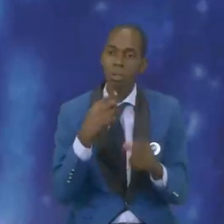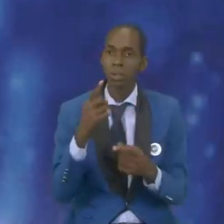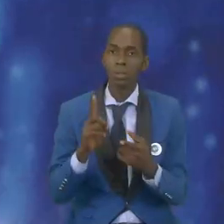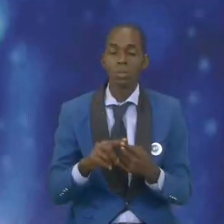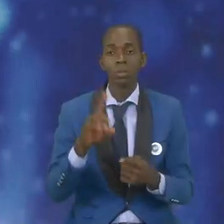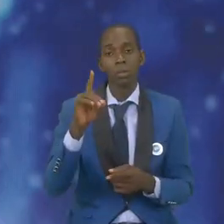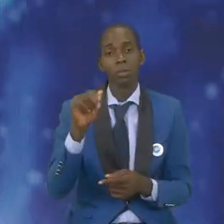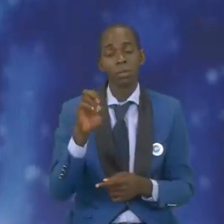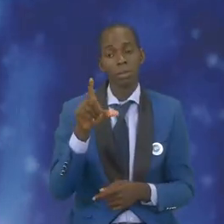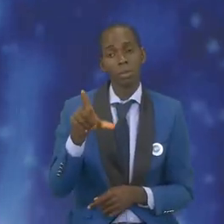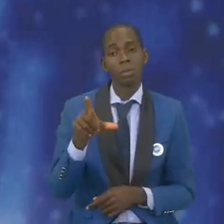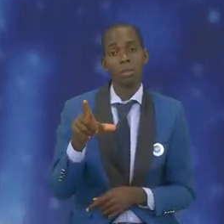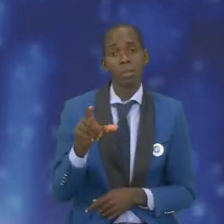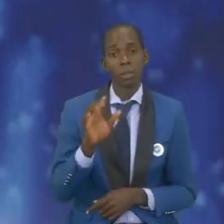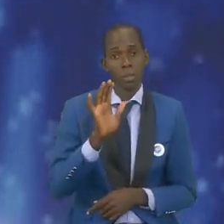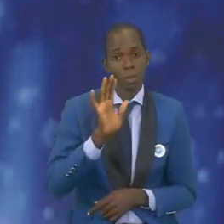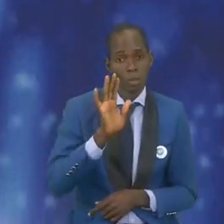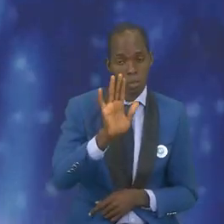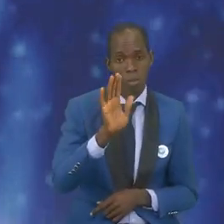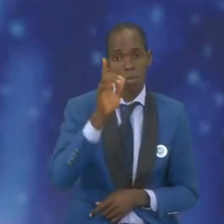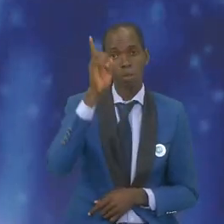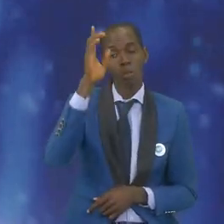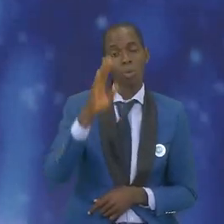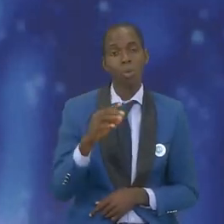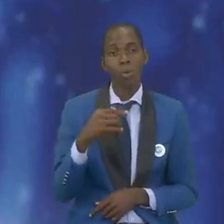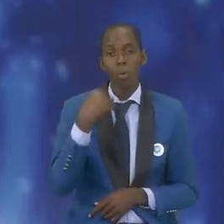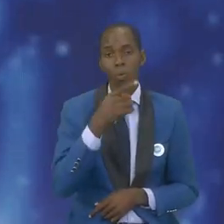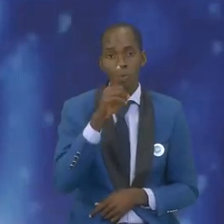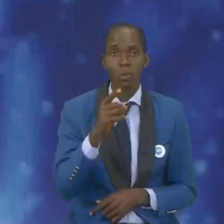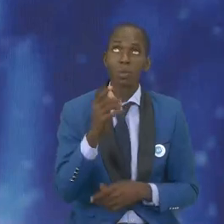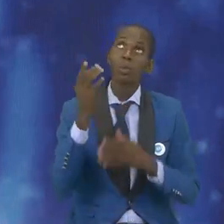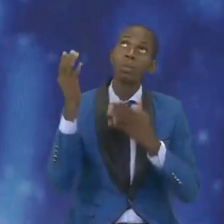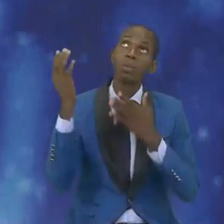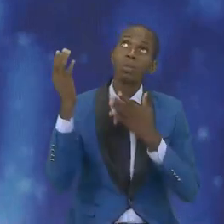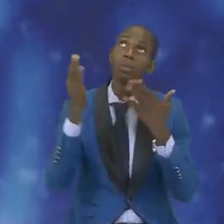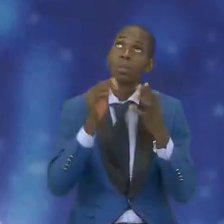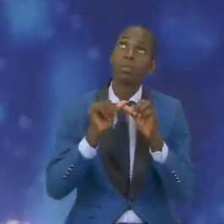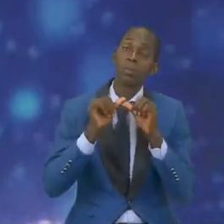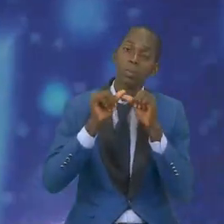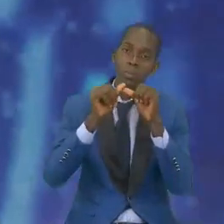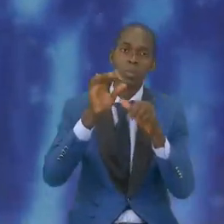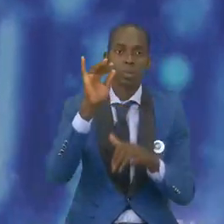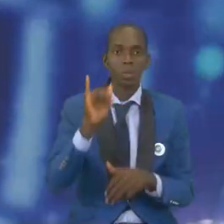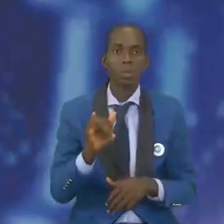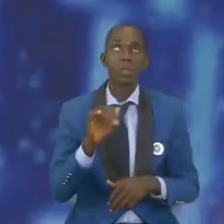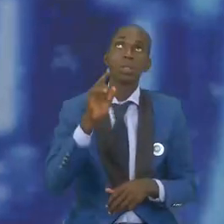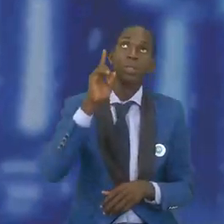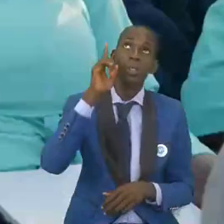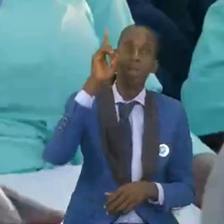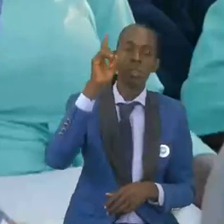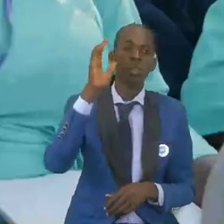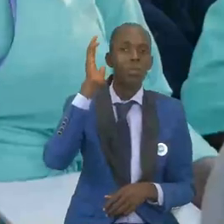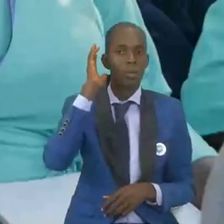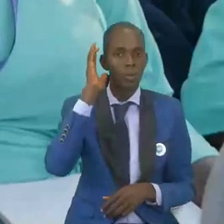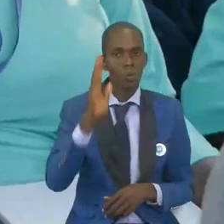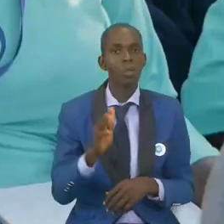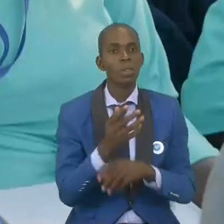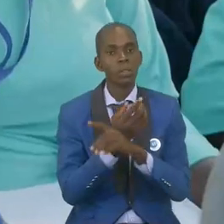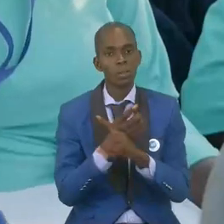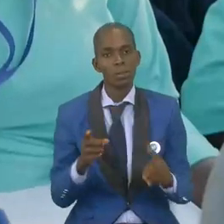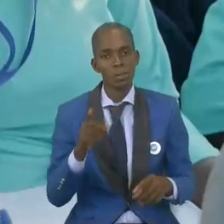Le roi prit la parole et dit à Daniel, puisse ton Dieu que tu sers avec